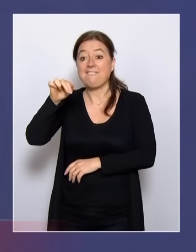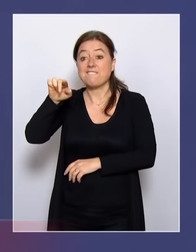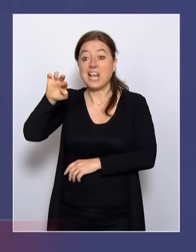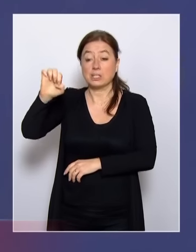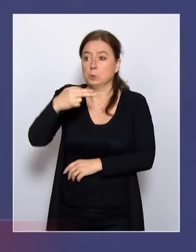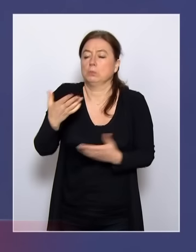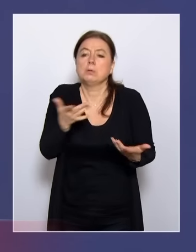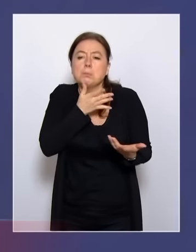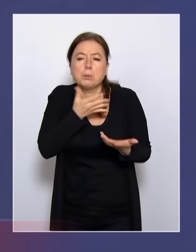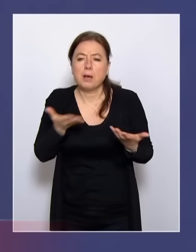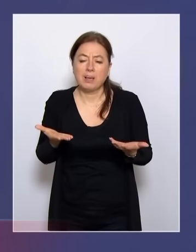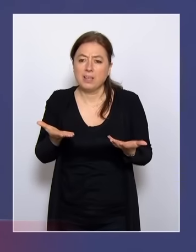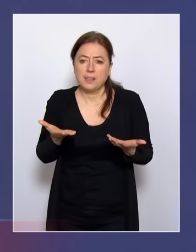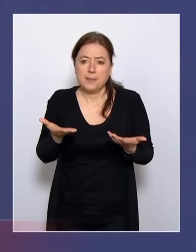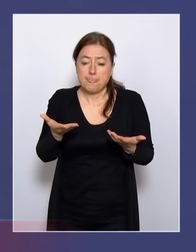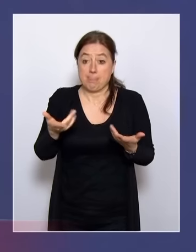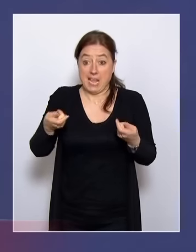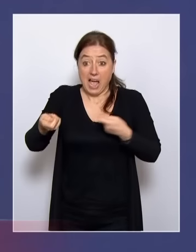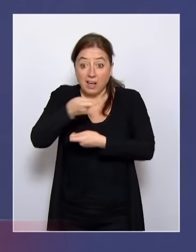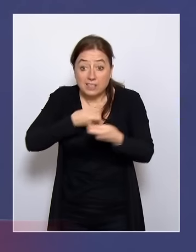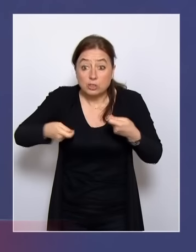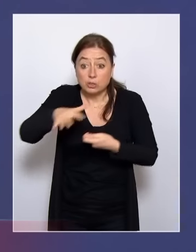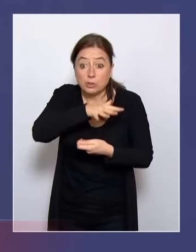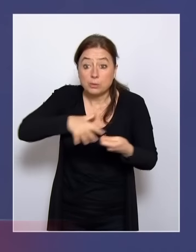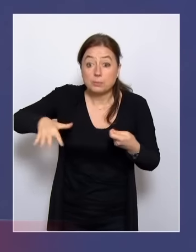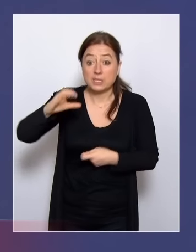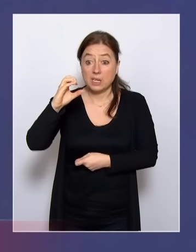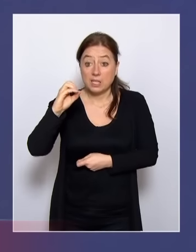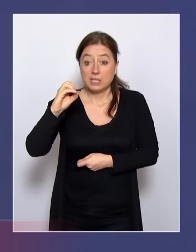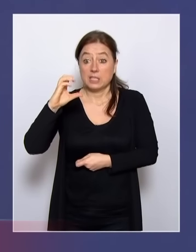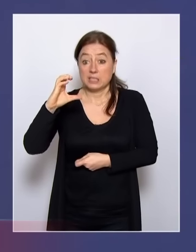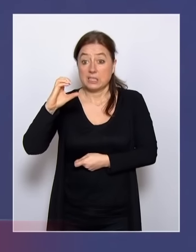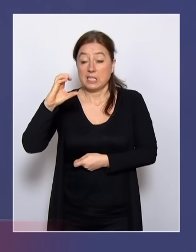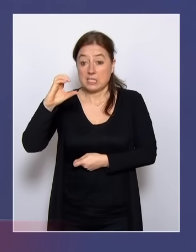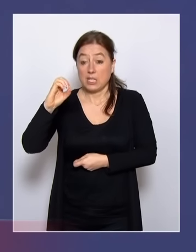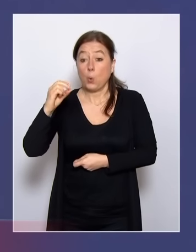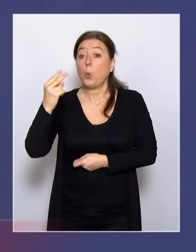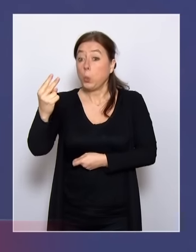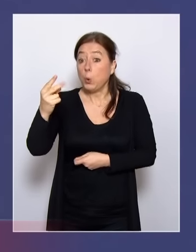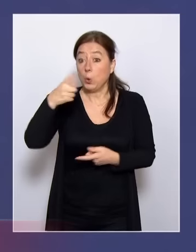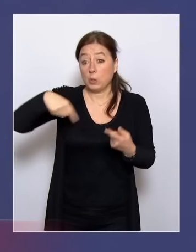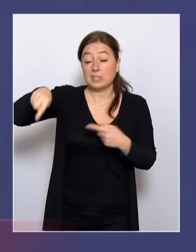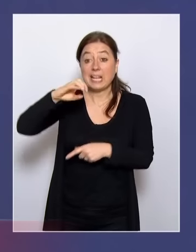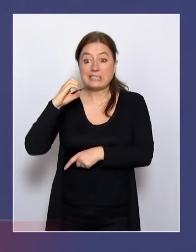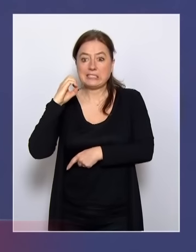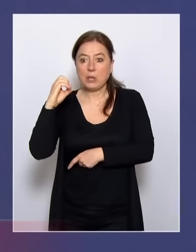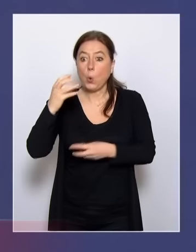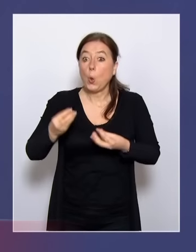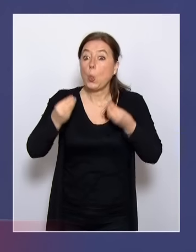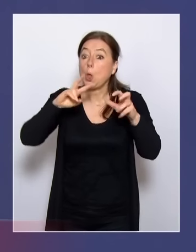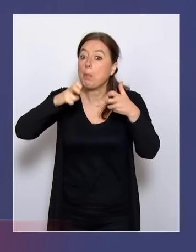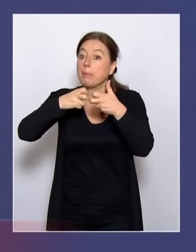un environnement économique où la décarbonation est un facteur d'augmentation des prix structurels. Nous devons